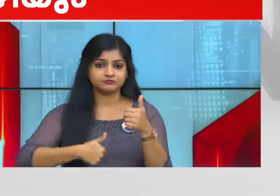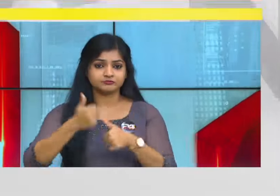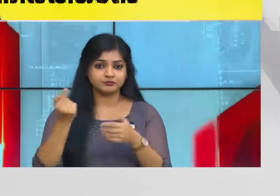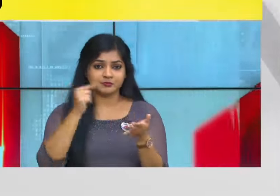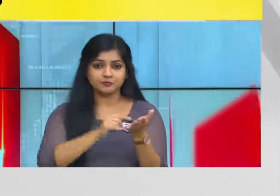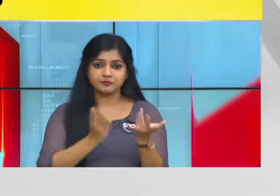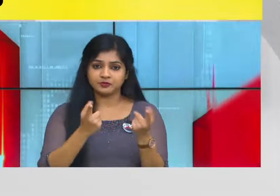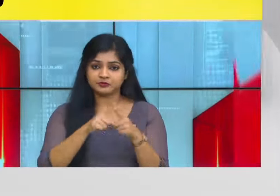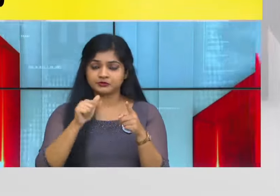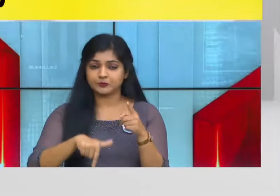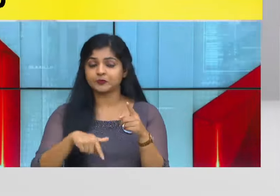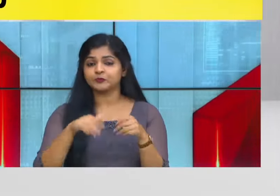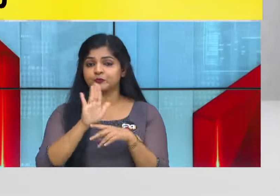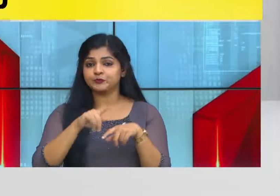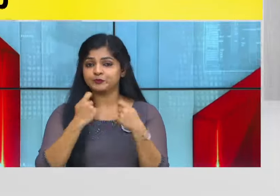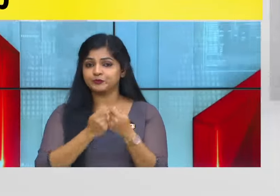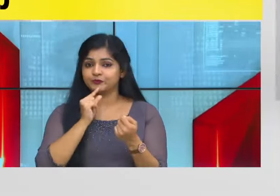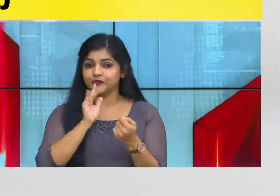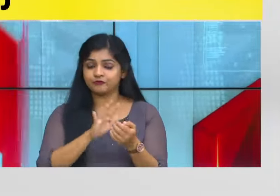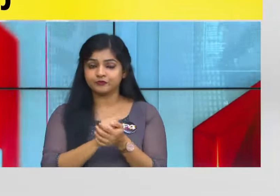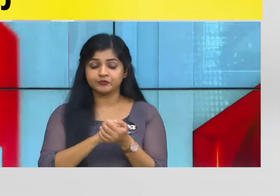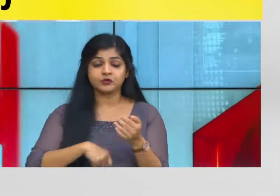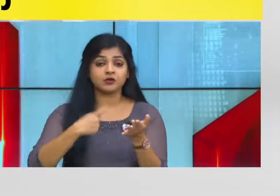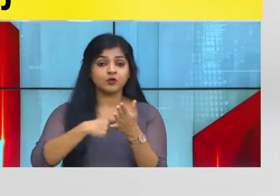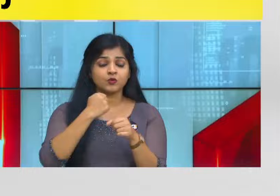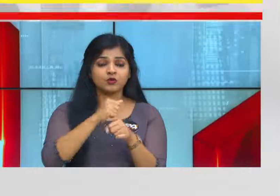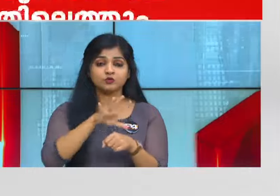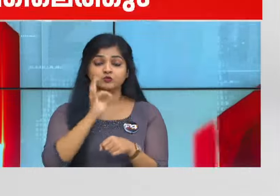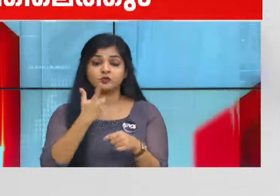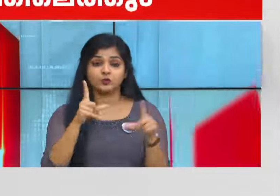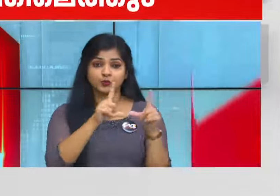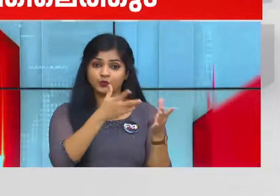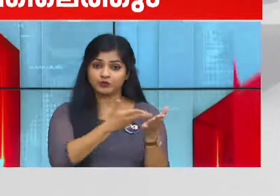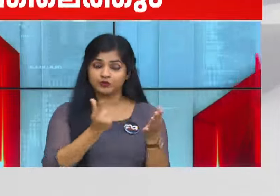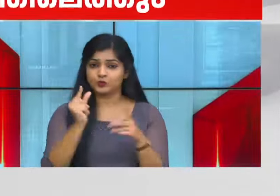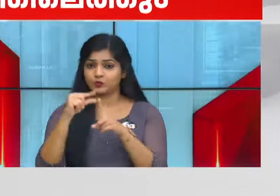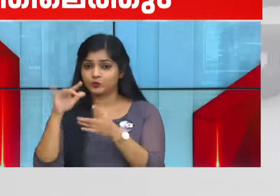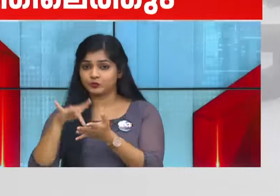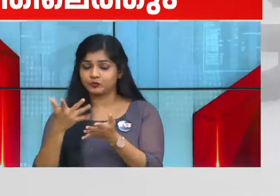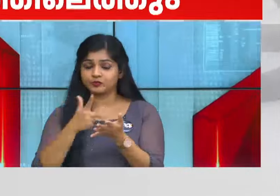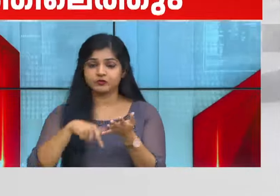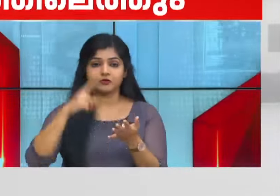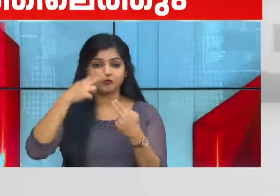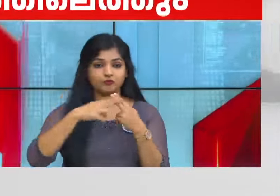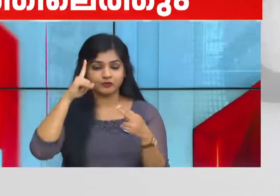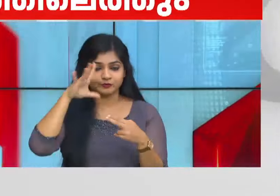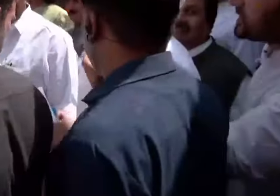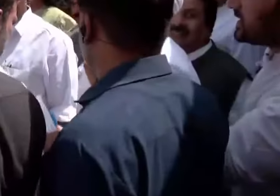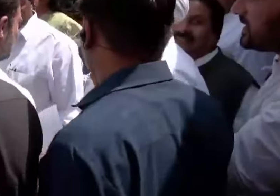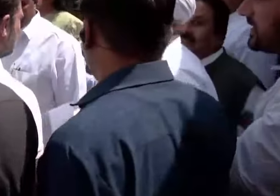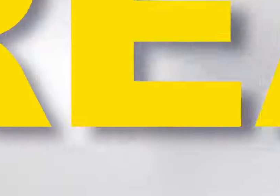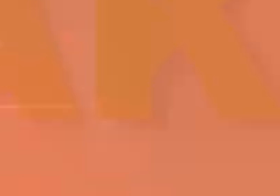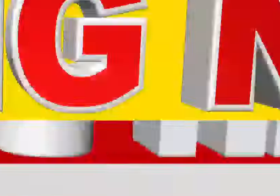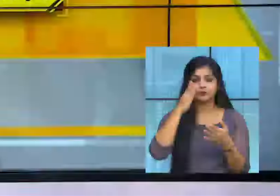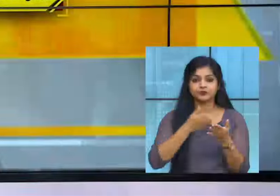ഇപ്പോൾ കടക്കുമ്പോൾ സ്വാഭാവികമായിട്ടും രാഹുൽ ഗാന്ധി ഏത് മണ്ഡലം നിലനിർത്തുമെന്ന ചോദ്യം ഉയരുന്നുണ്ട്. അതിലൊരു അന്തിമ തീരുമാനം വൈകാതെ ഉണ്ടാവുമെന്നാണ് പ്രതീക്ഷിക്കുന്നത്. ശരി, നിർണായക